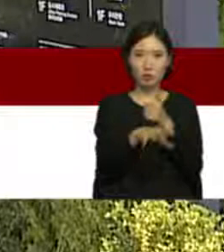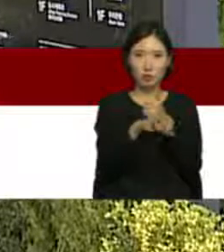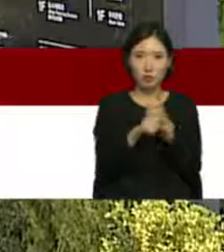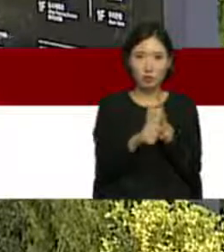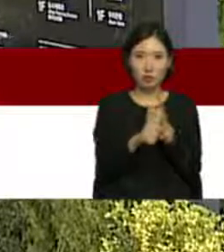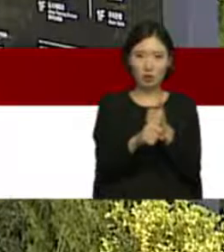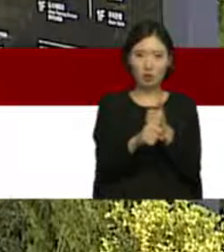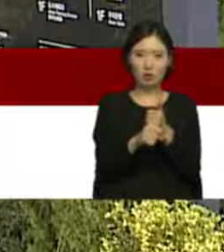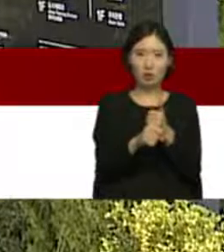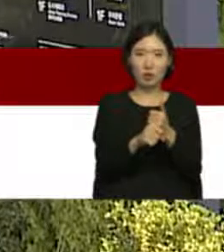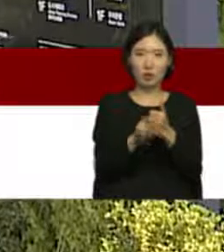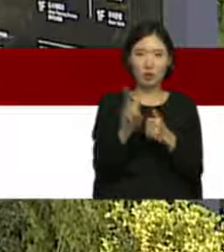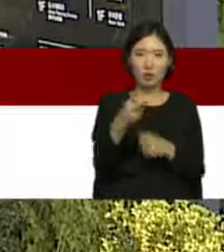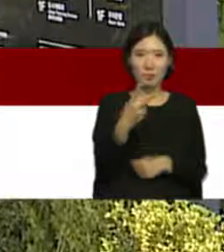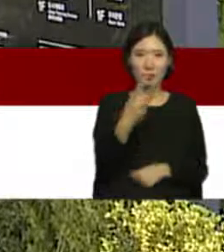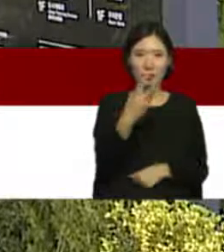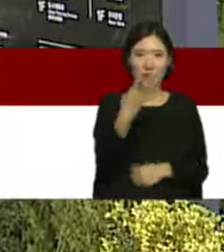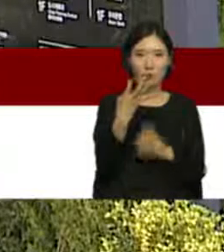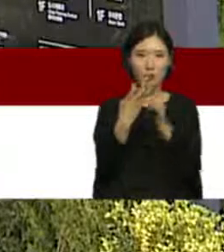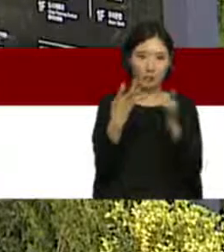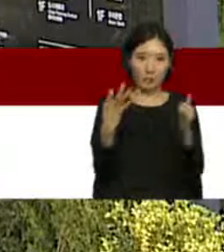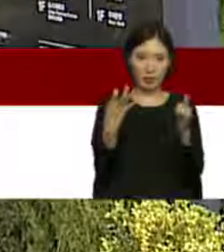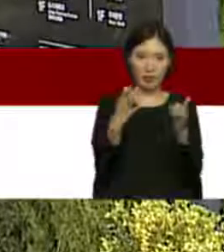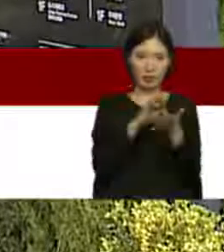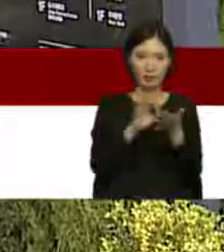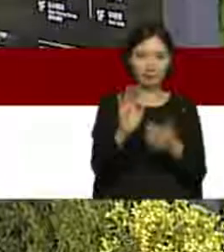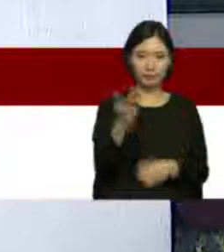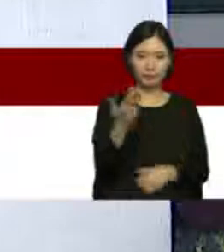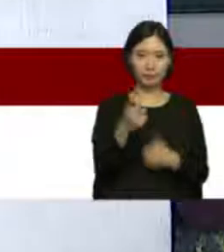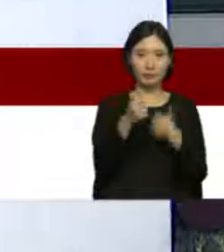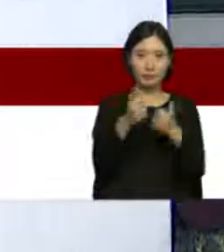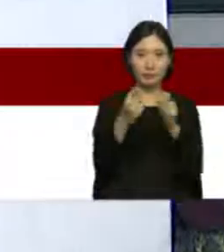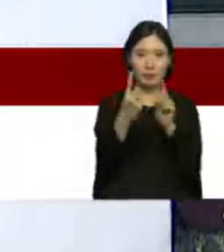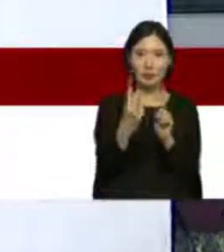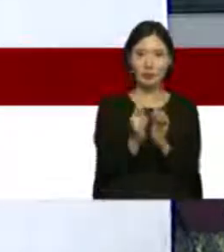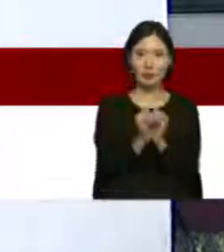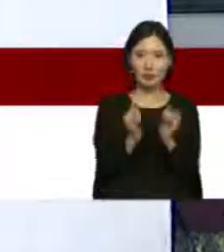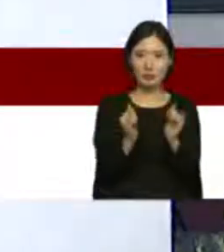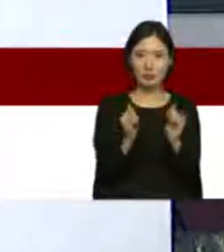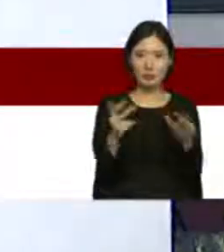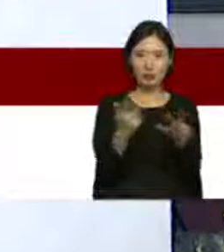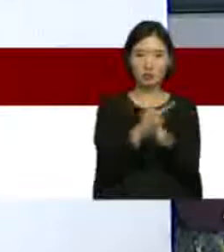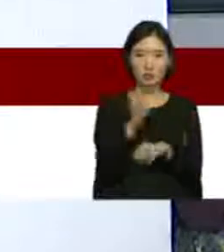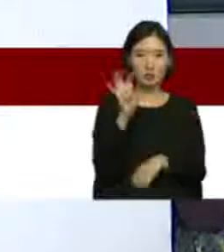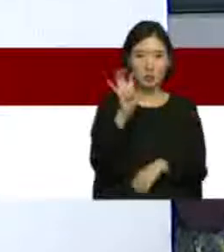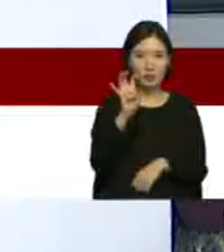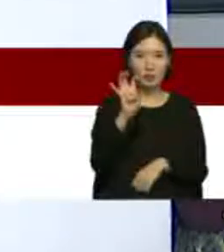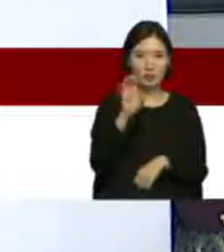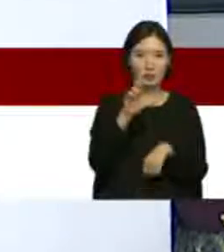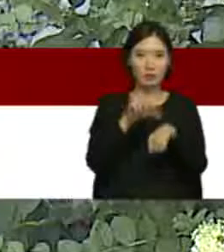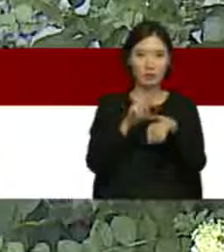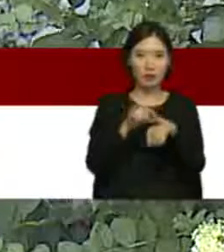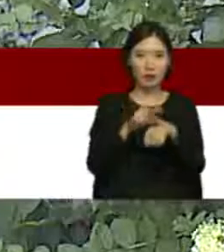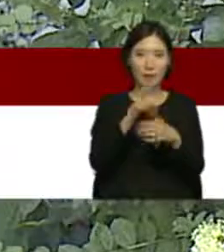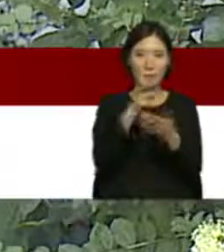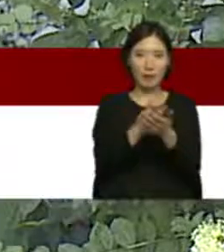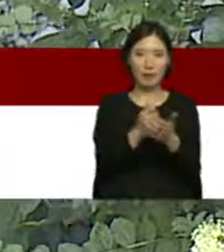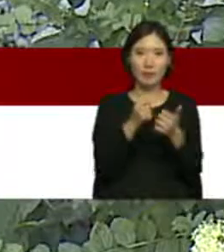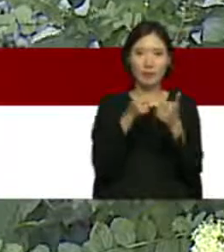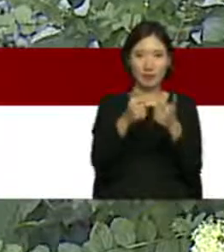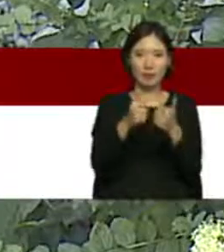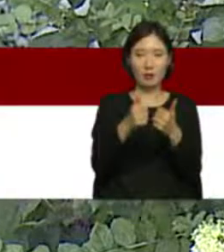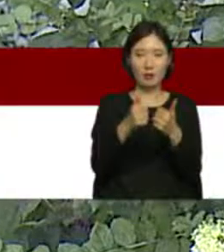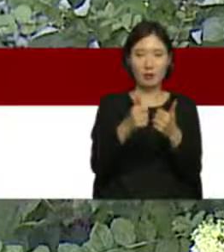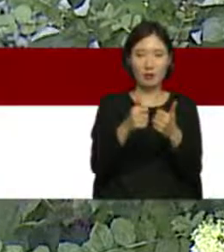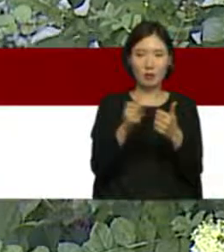계약직 200 14 명에게 적용됩니다 이에 따라 대상자들은 주 40시간 앞 법정 통산 근로자의 월